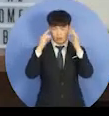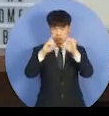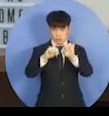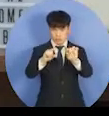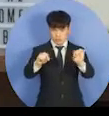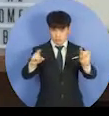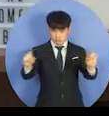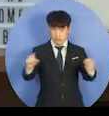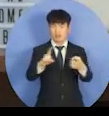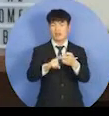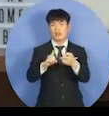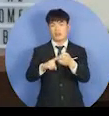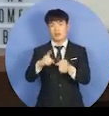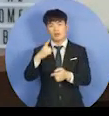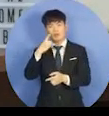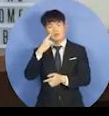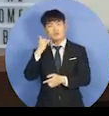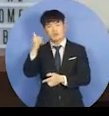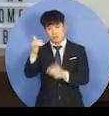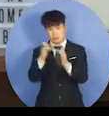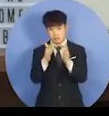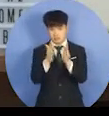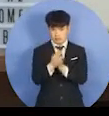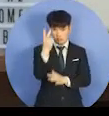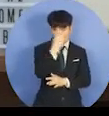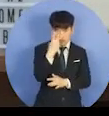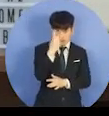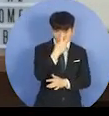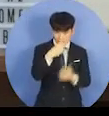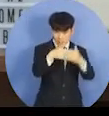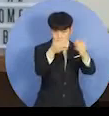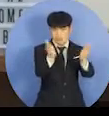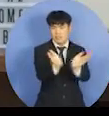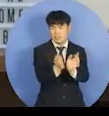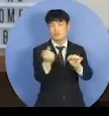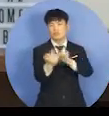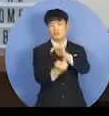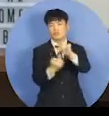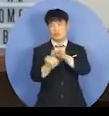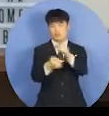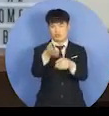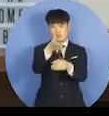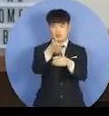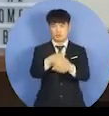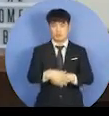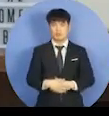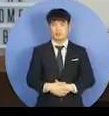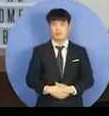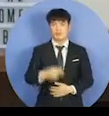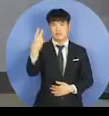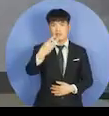재료를 학부모들이 직접 확인할 수 있도록 건강 먹거리 지킴이단을 운영합니다.